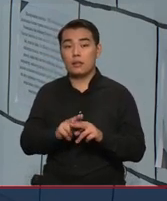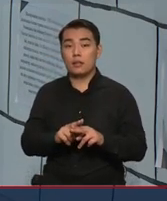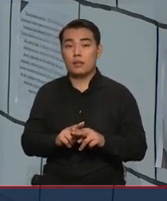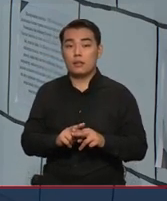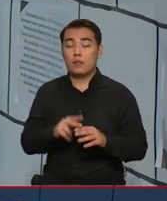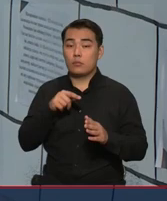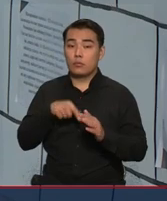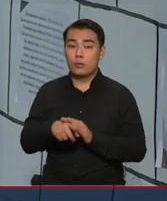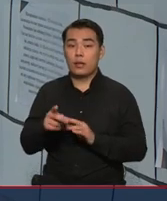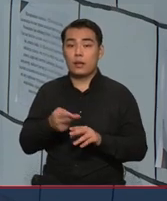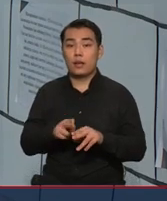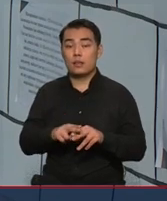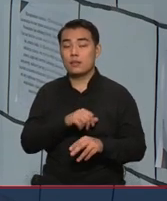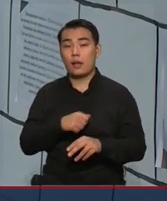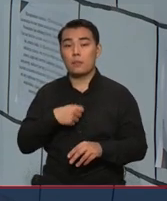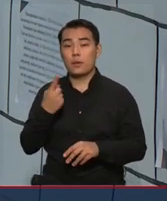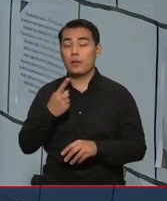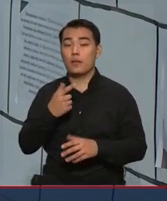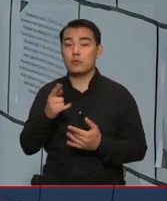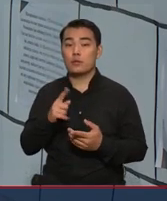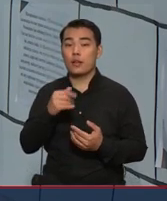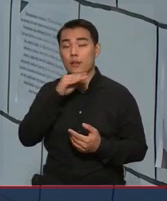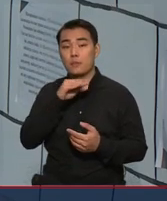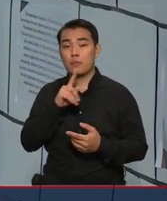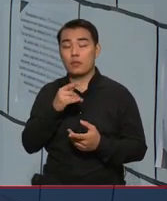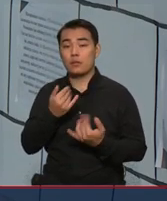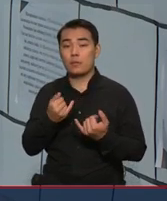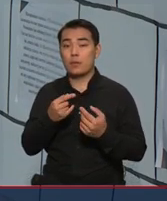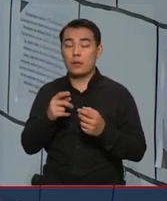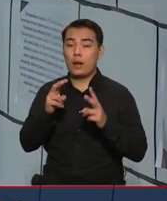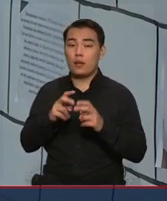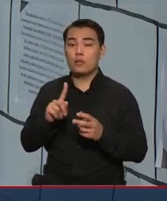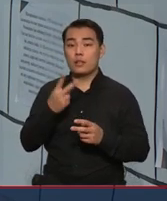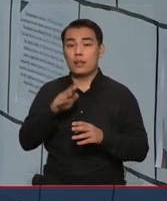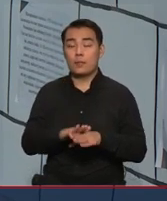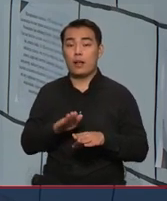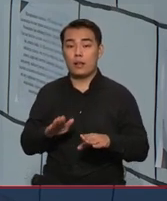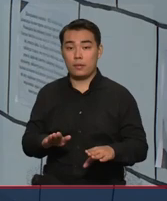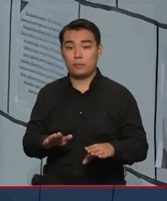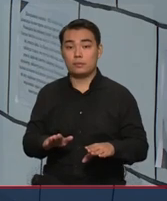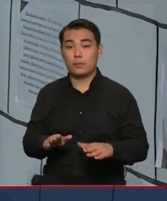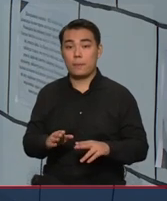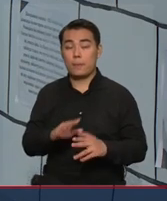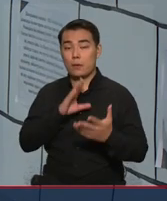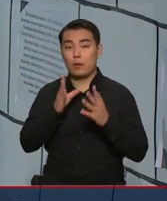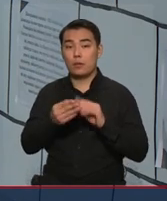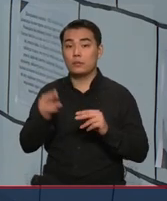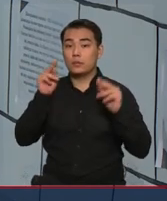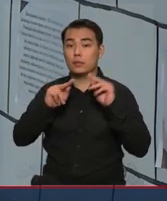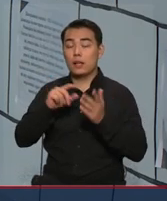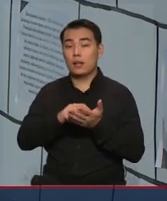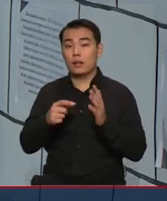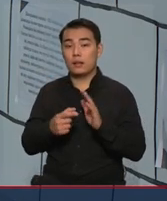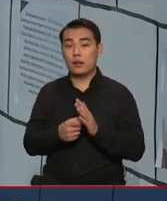Қазақстан ішінде осы ең бірінші эксперимент ретінде болды ма. Сол екі баламыз жалпы білім беретін